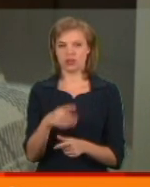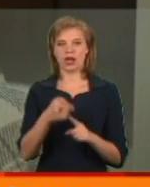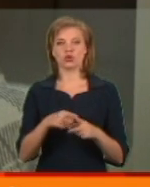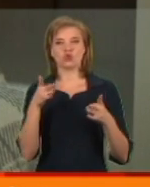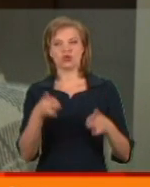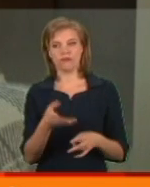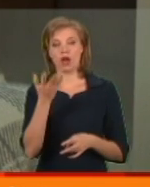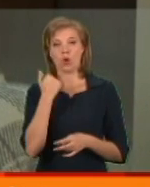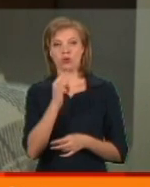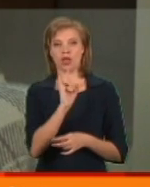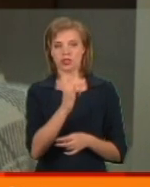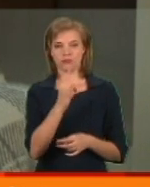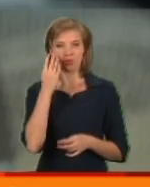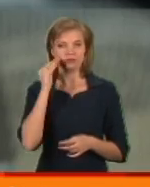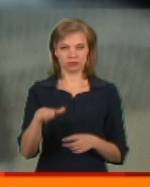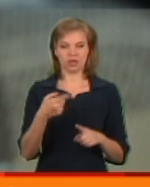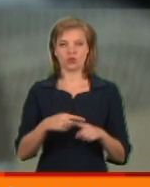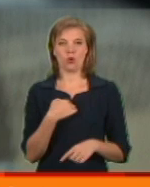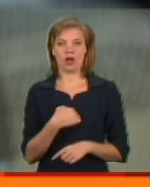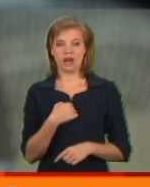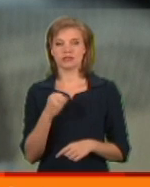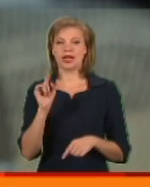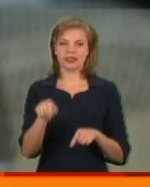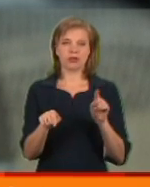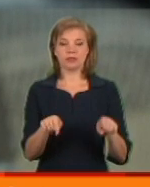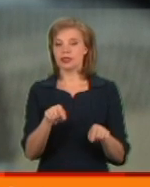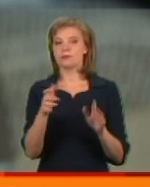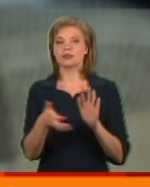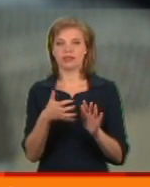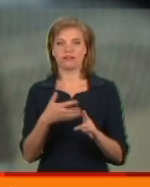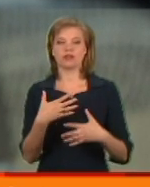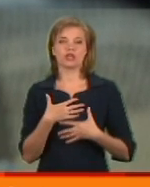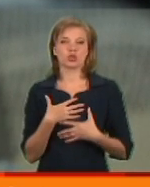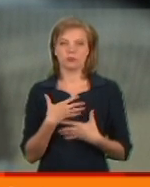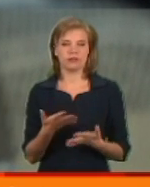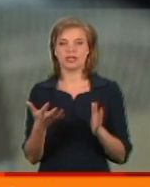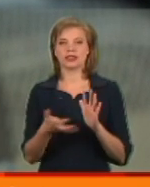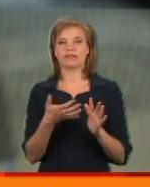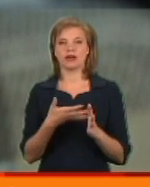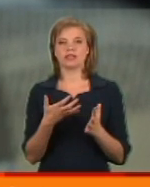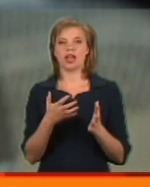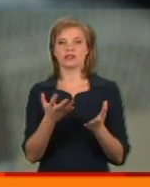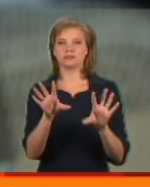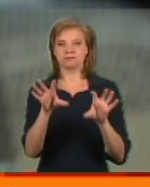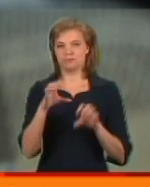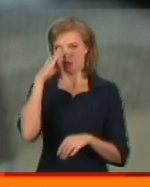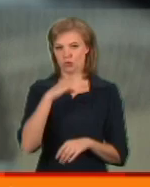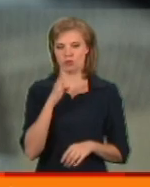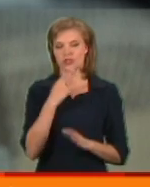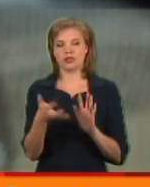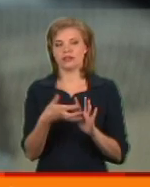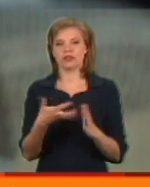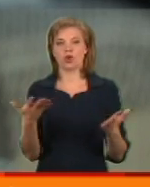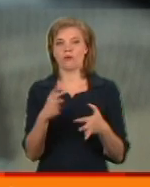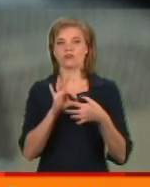жертва. Тогда, когда ребенка игнорируют, это агрессор. И тем не хватает вот этой любви, не хватает принятия родителей, не хватает